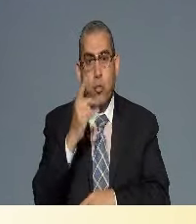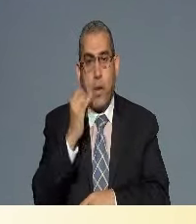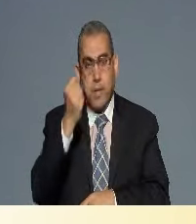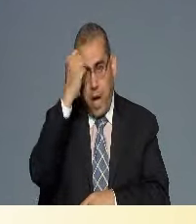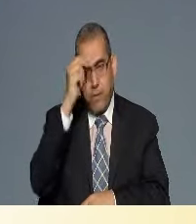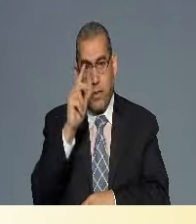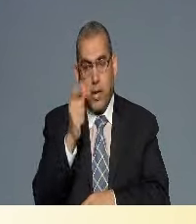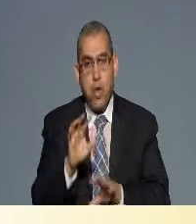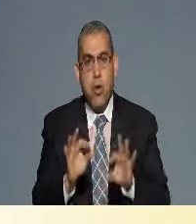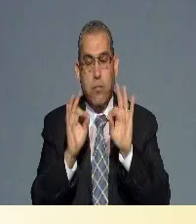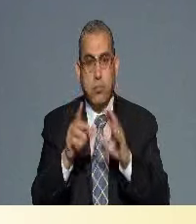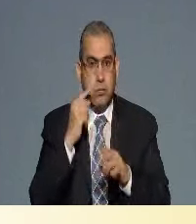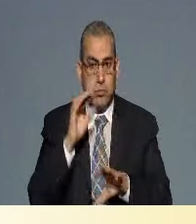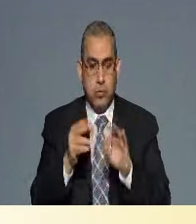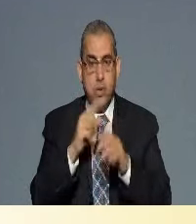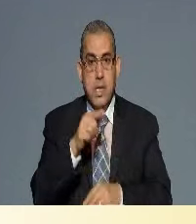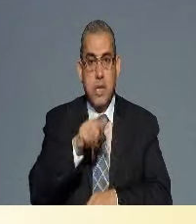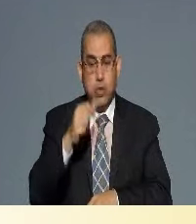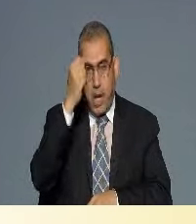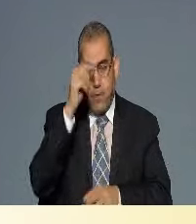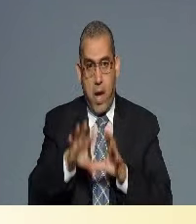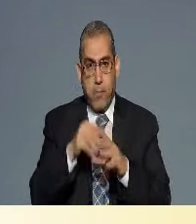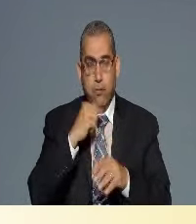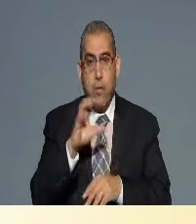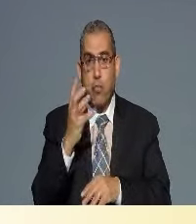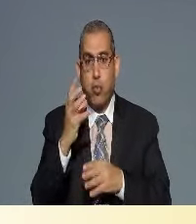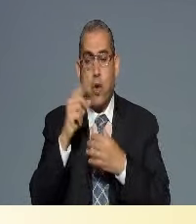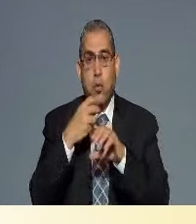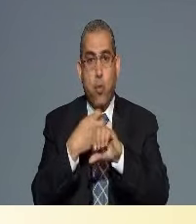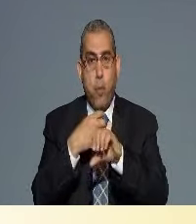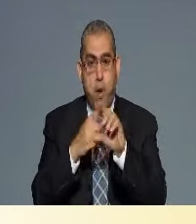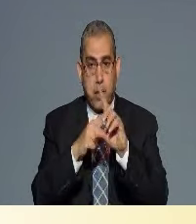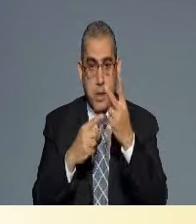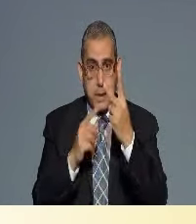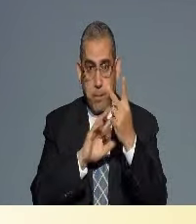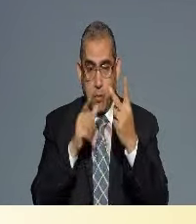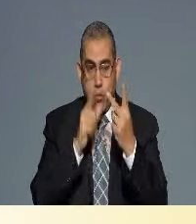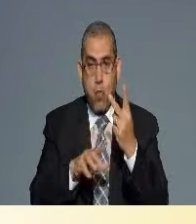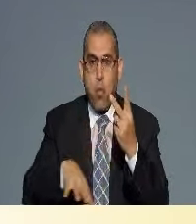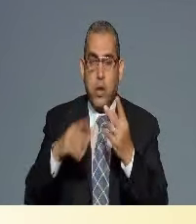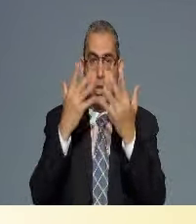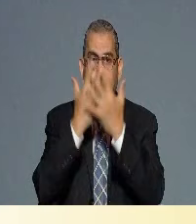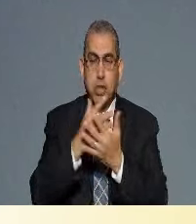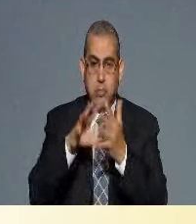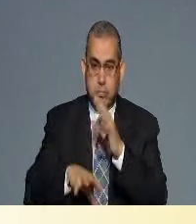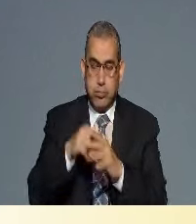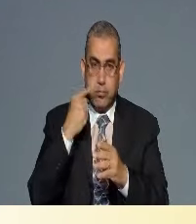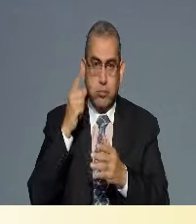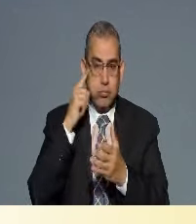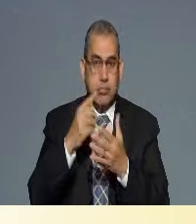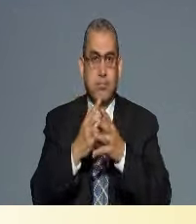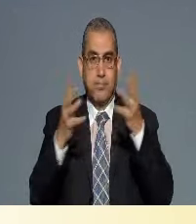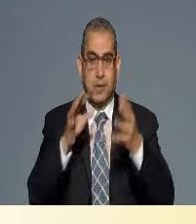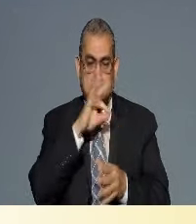خام، 26 ألف طن إنتاج تام. البرتقان والرمان تحديدا احنا عندنا طبعا أي مصنع بنعمله بنحب نعظم الاستفادة